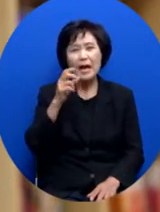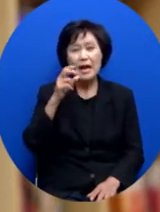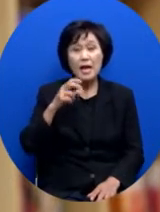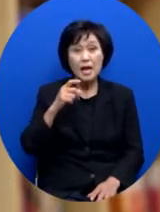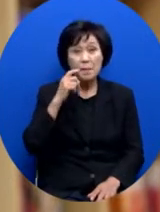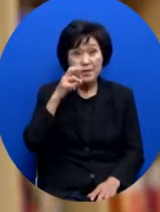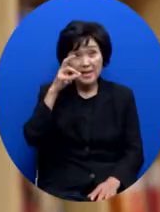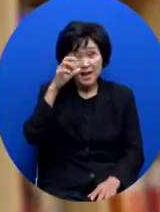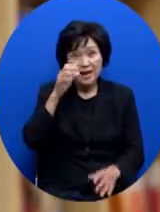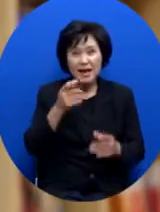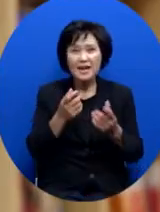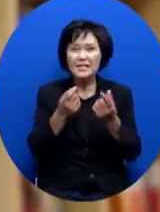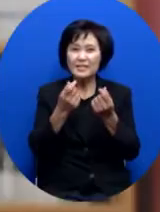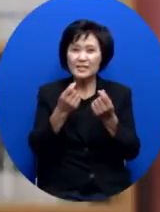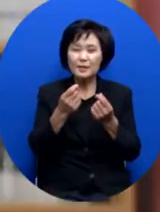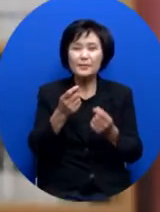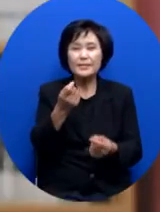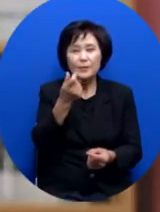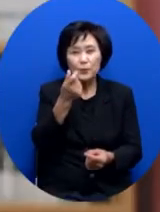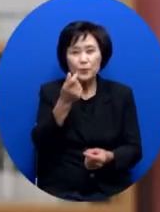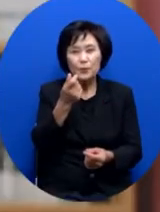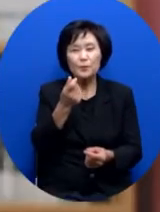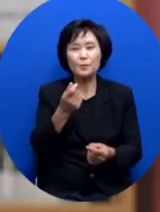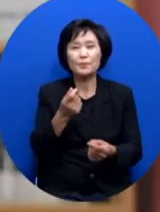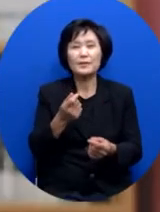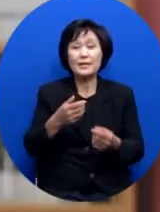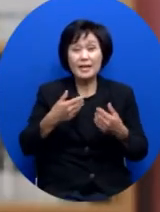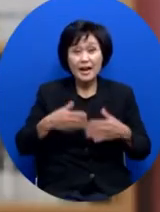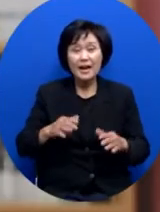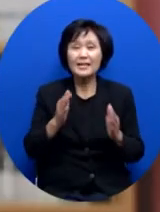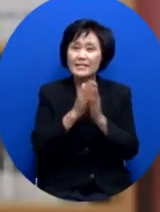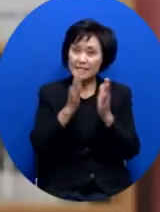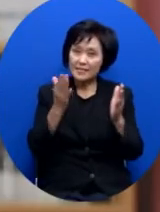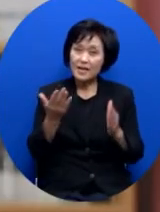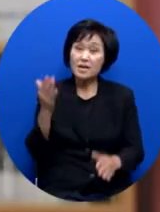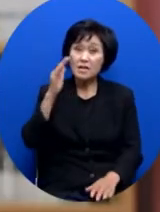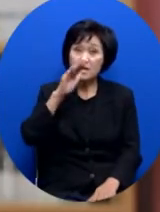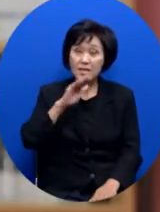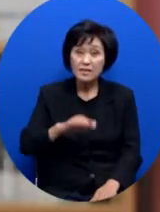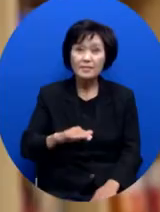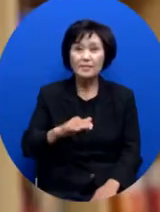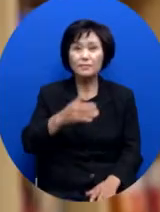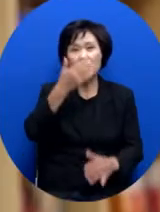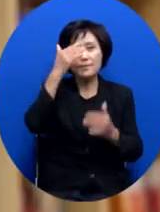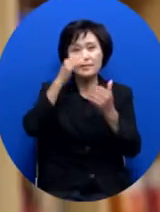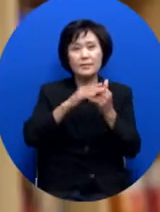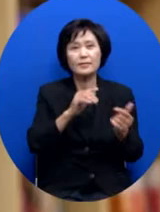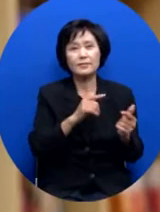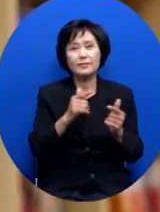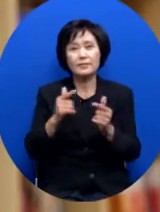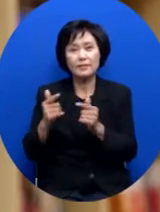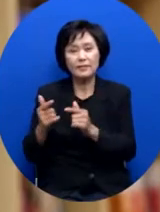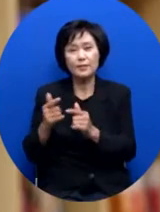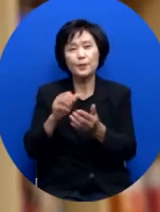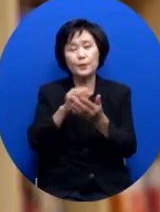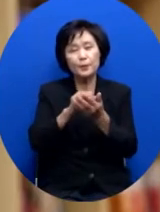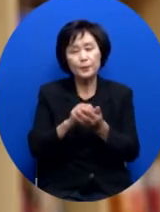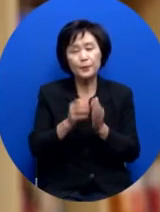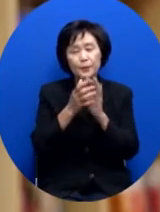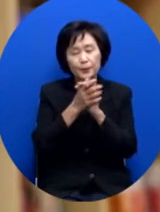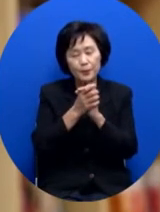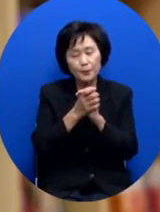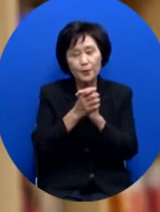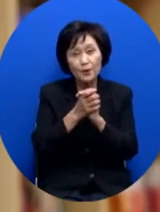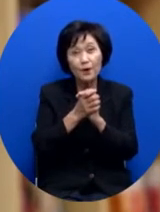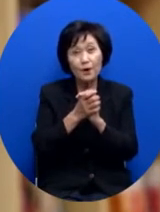시간이 지나고 나서 제주도에 다음 세대를 품고 키도 하시면서 기독교 학교를 준비하시는 목사님들